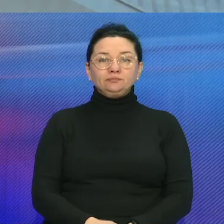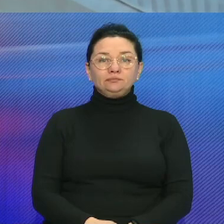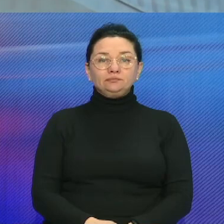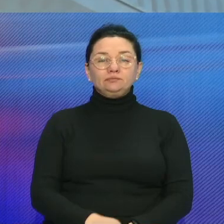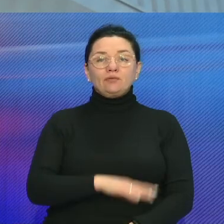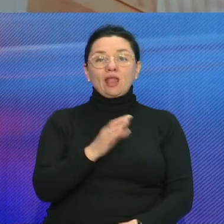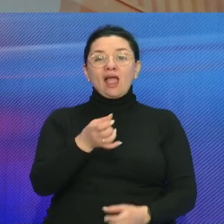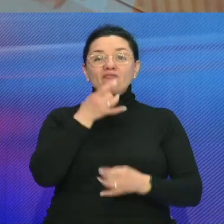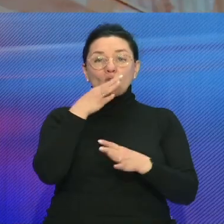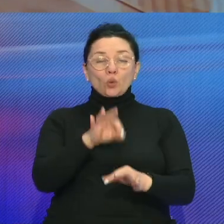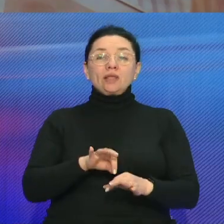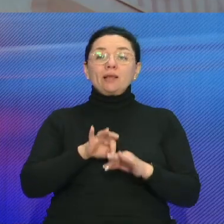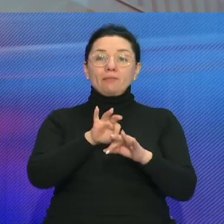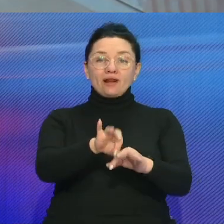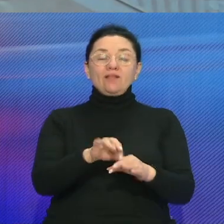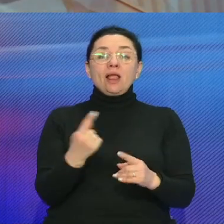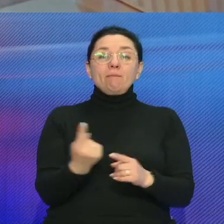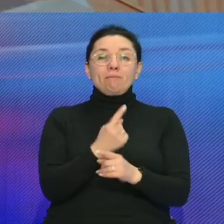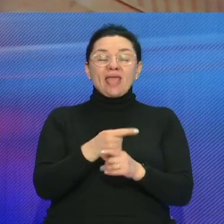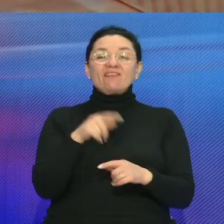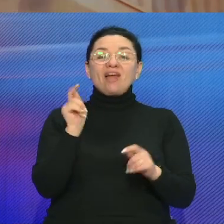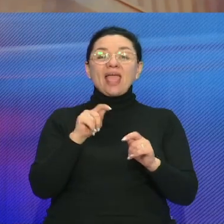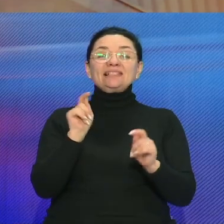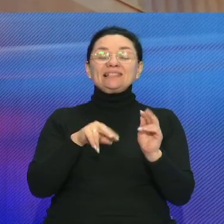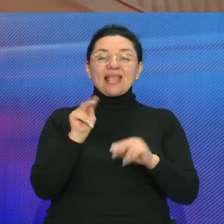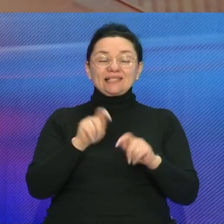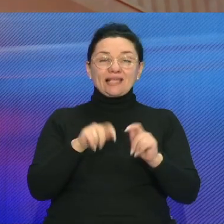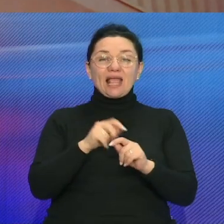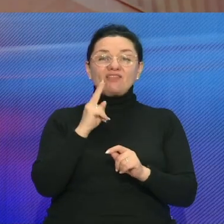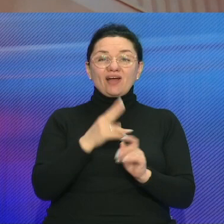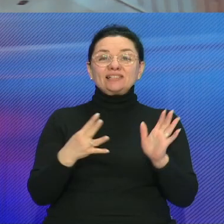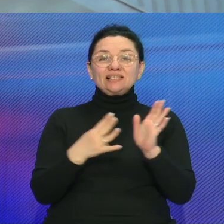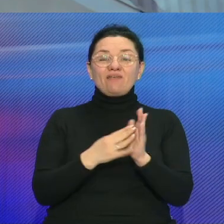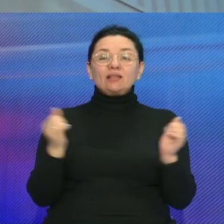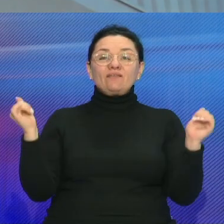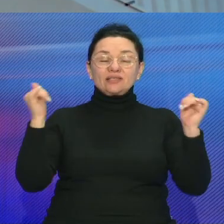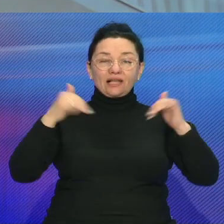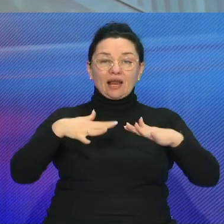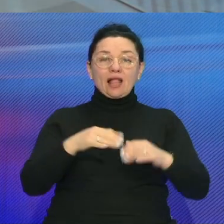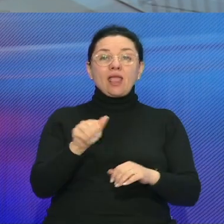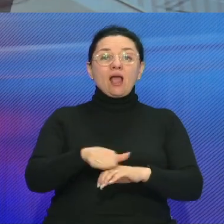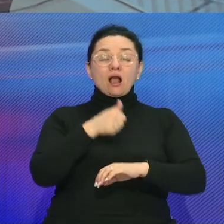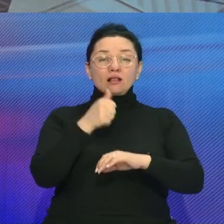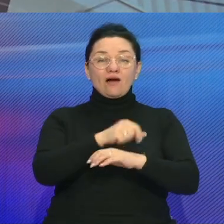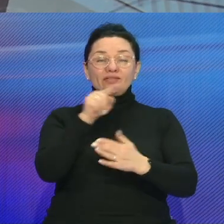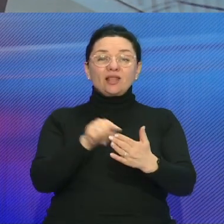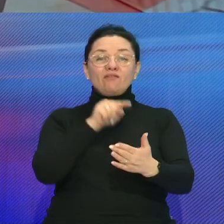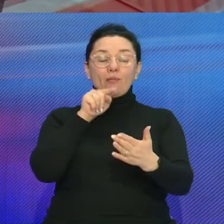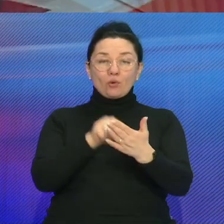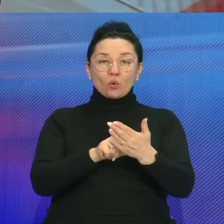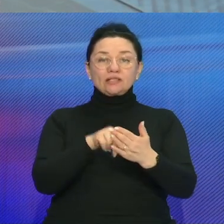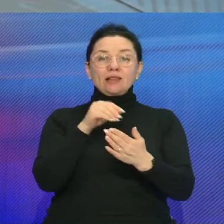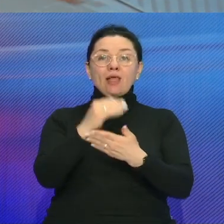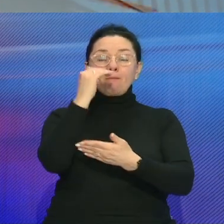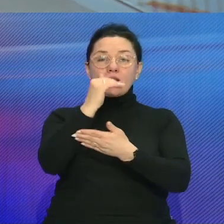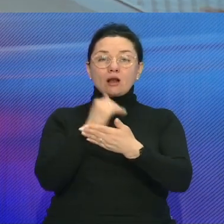У Гродня прошла первая сессия областного совета депутатов 29-го скликания. Головное пытание вынесено на повестку об